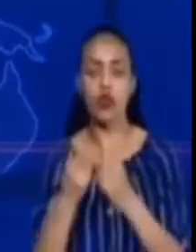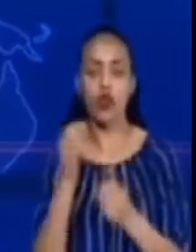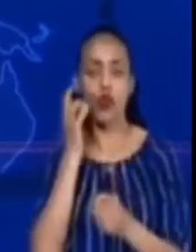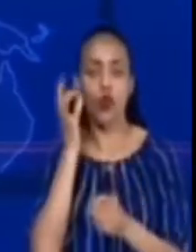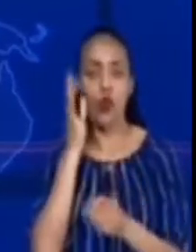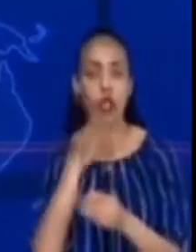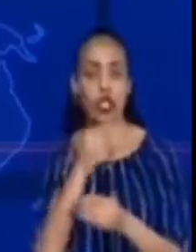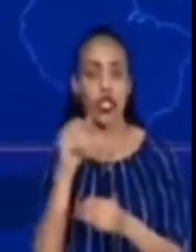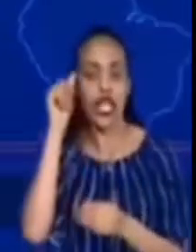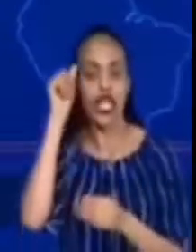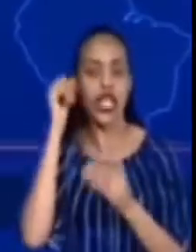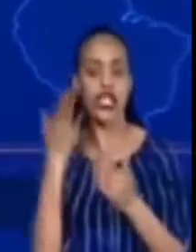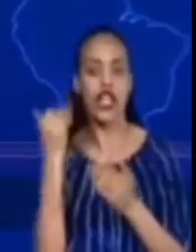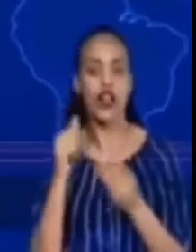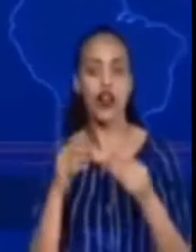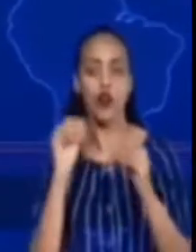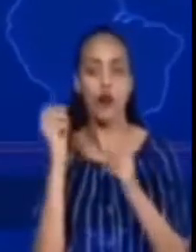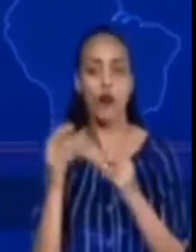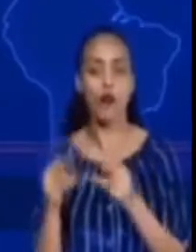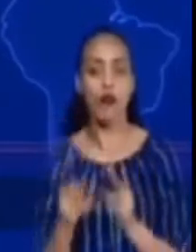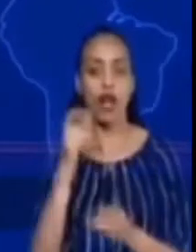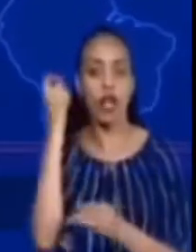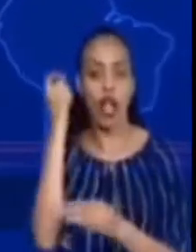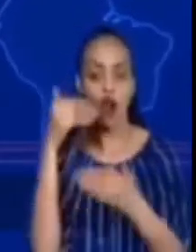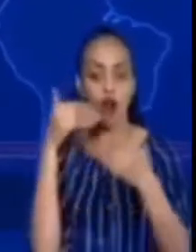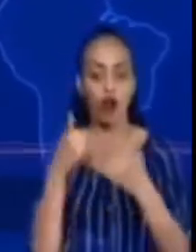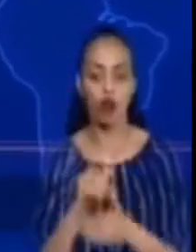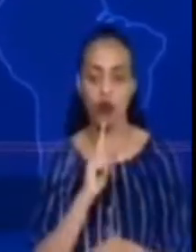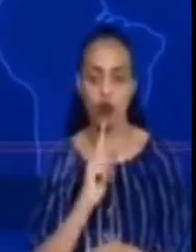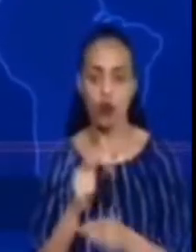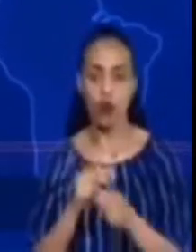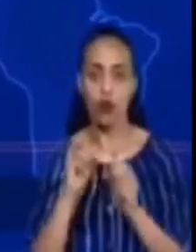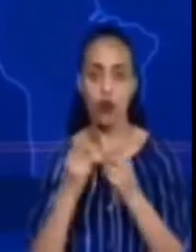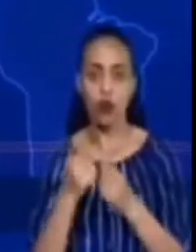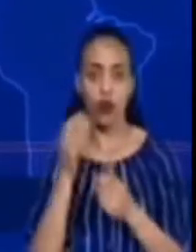ጥሎ የወጣ የለም ሁሉም ሀገራቸው ላይ ነበሩ ሁሉም የታሰሩት